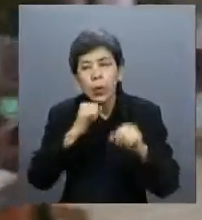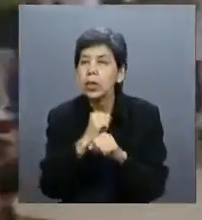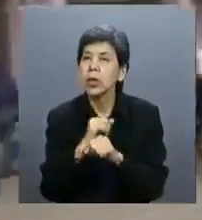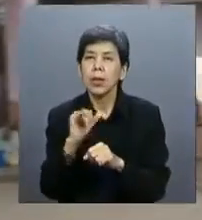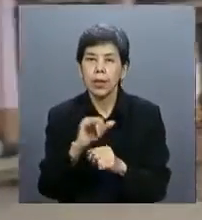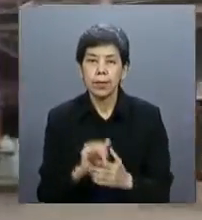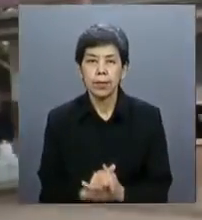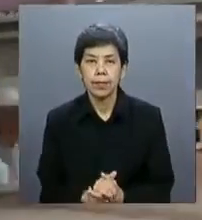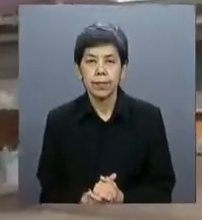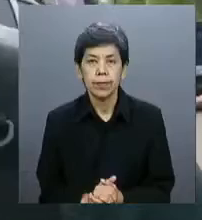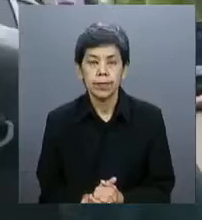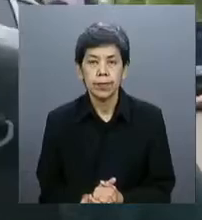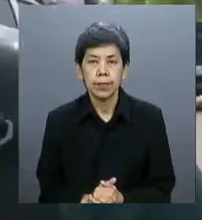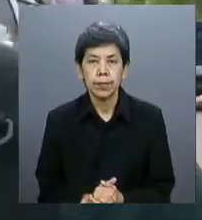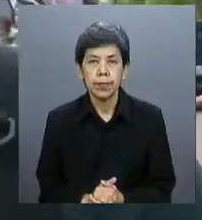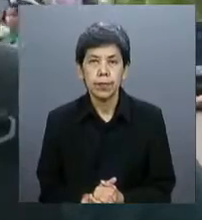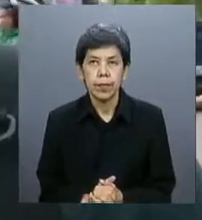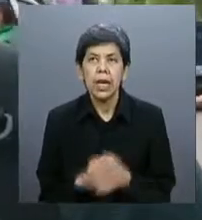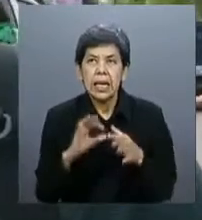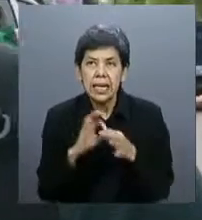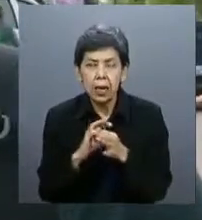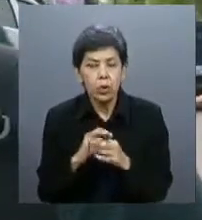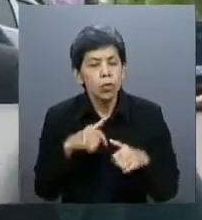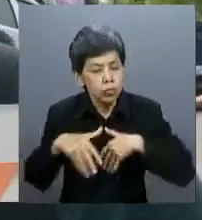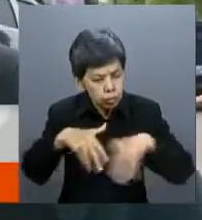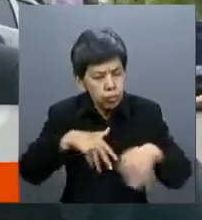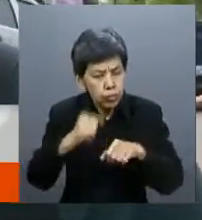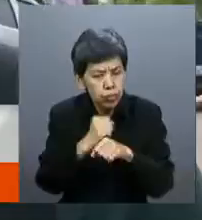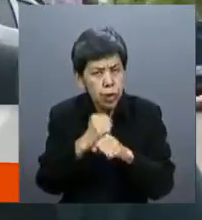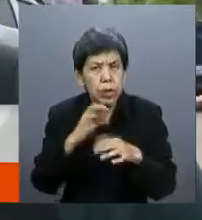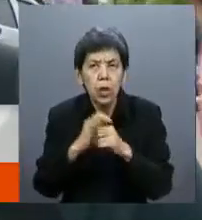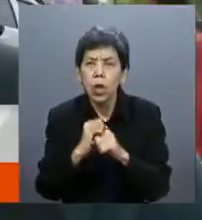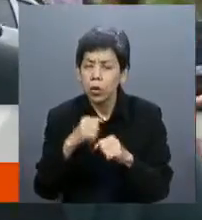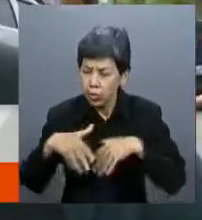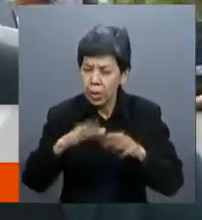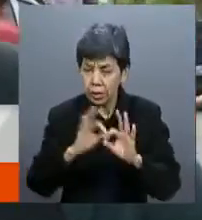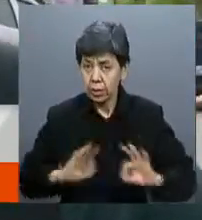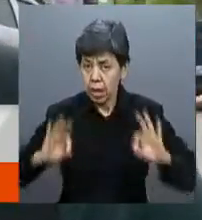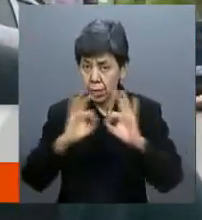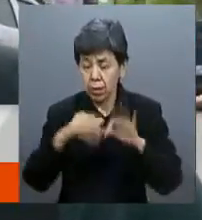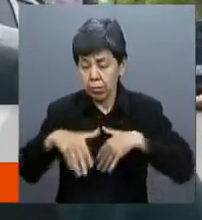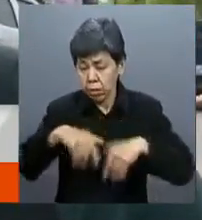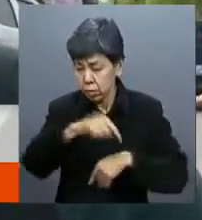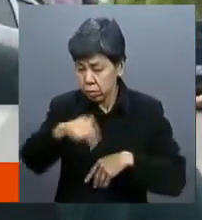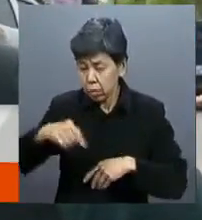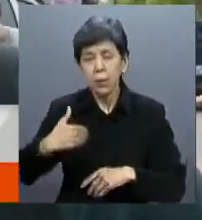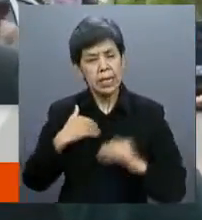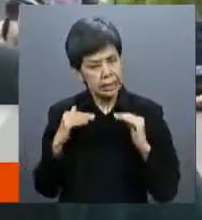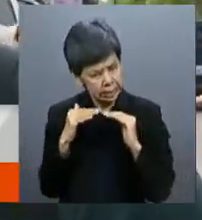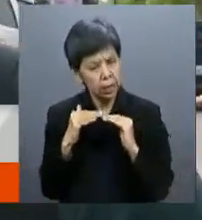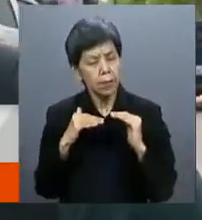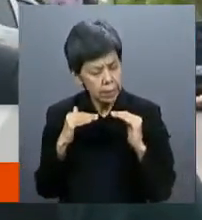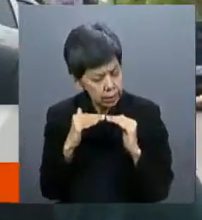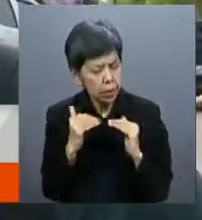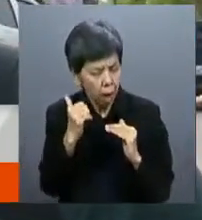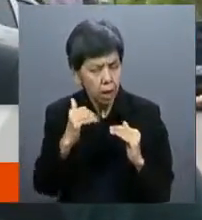ค่ะ มันเป็นเรื่องของสาธารณประโยชน์แล้วมันก็เป็นเรื่องของประโยชน์ส่วนรวมซึ่งชาวบ้านเนี่ยเขามีสิทธิที่